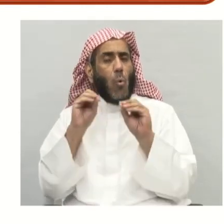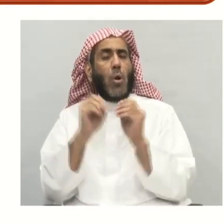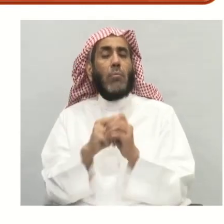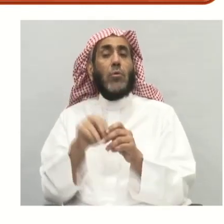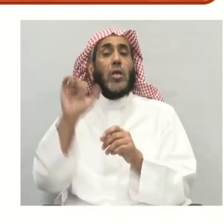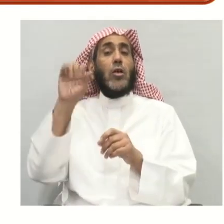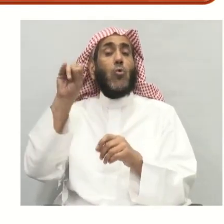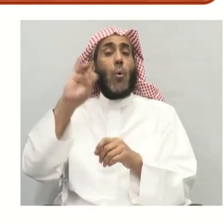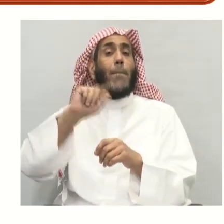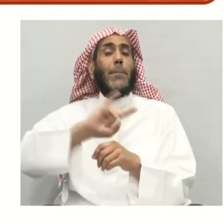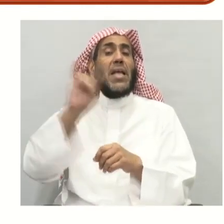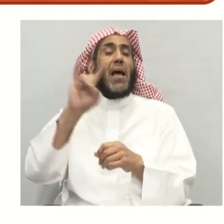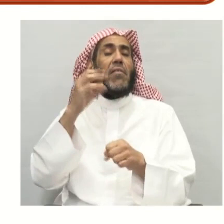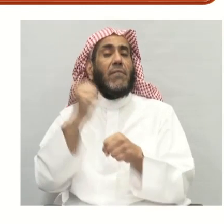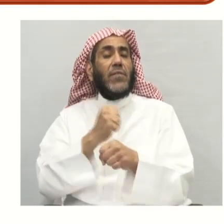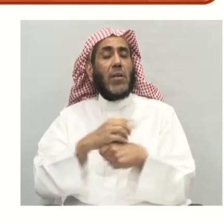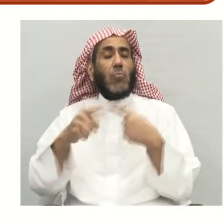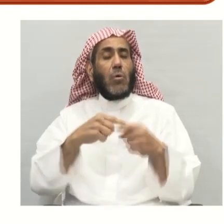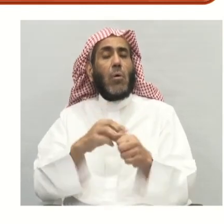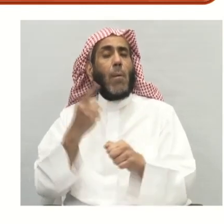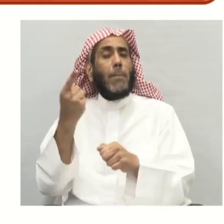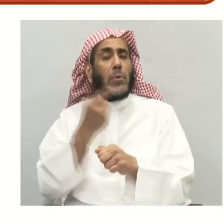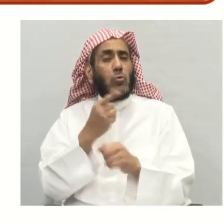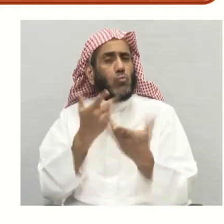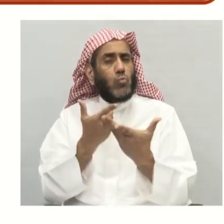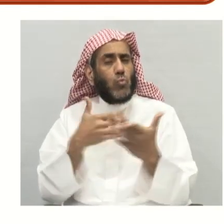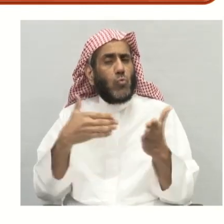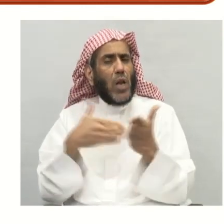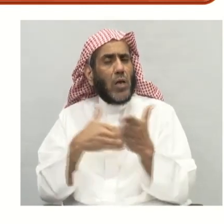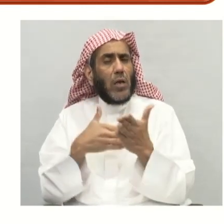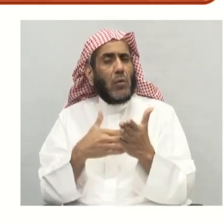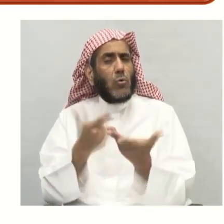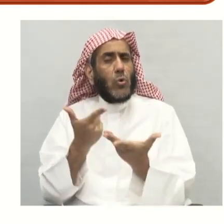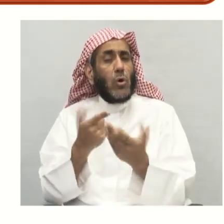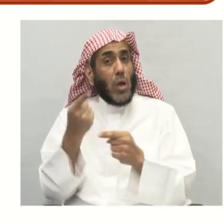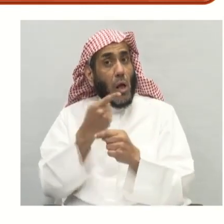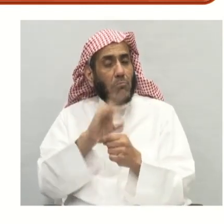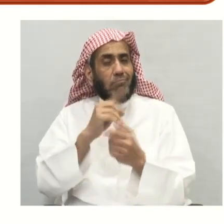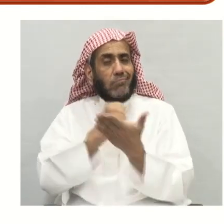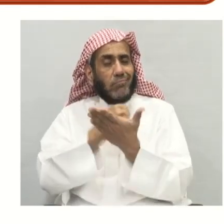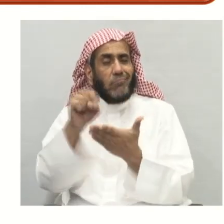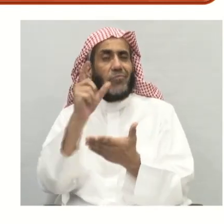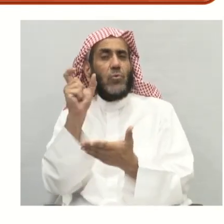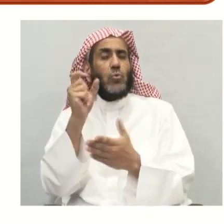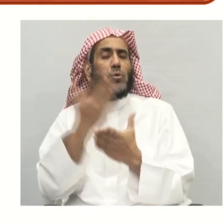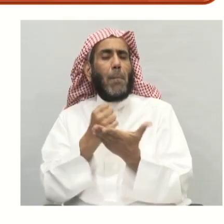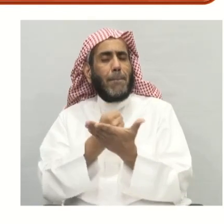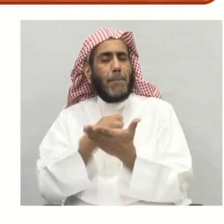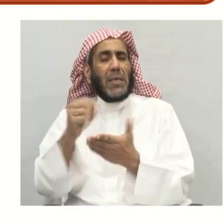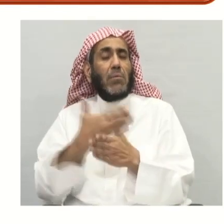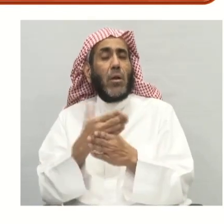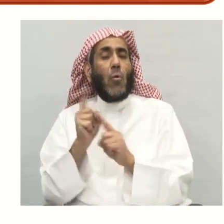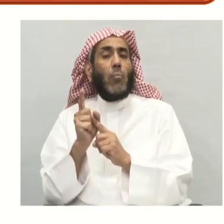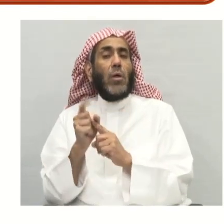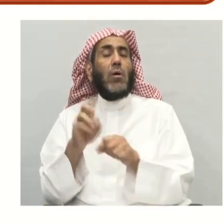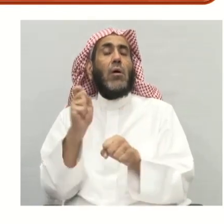اذا يهمل فعل مضارع منصوب وعلامه نصبه حذف النون لماذا لانه